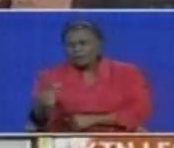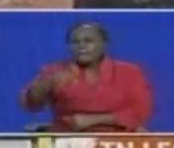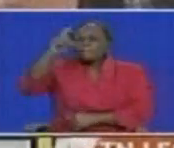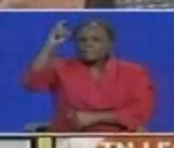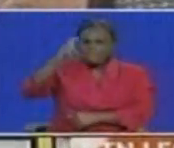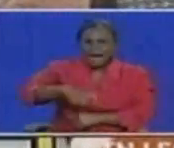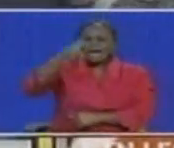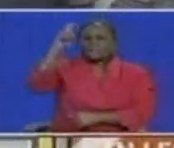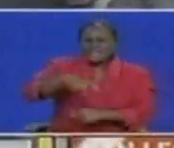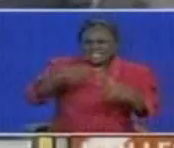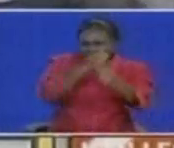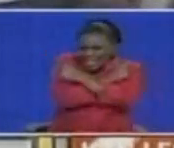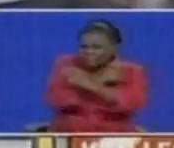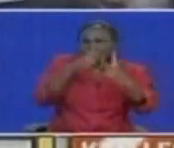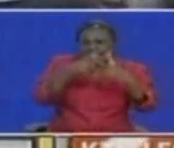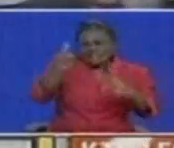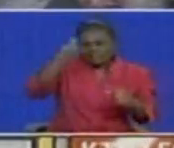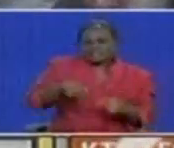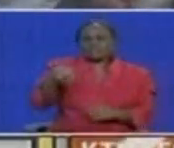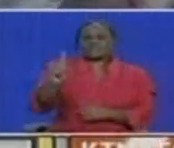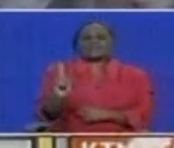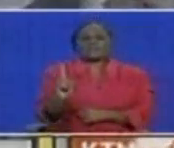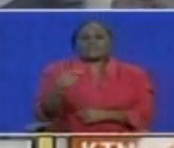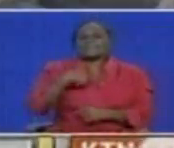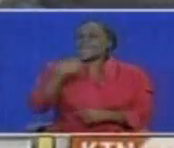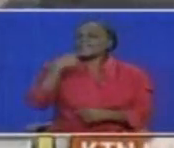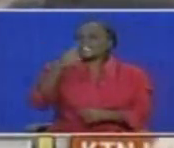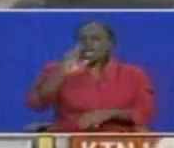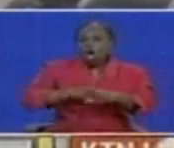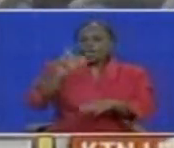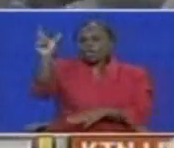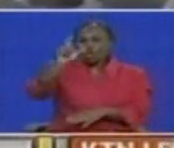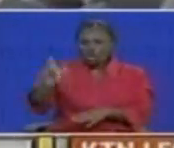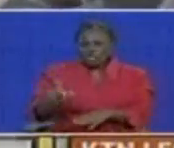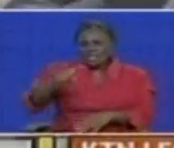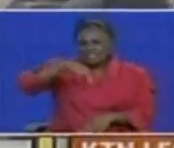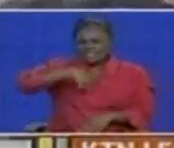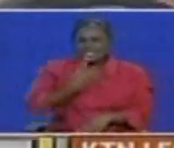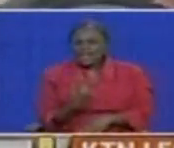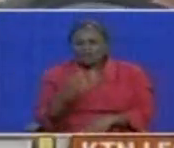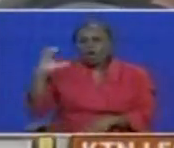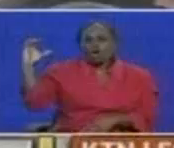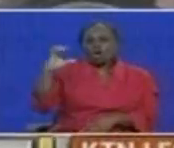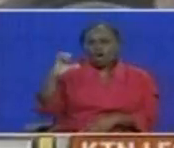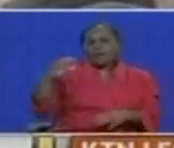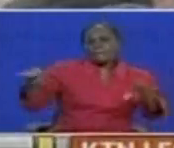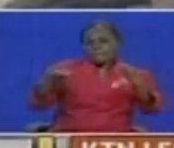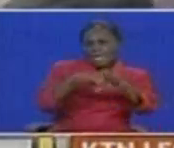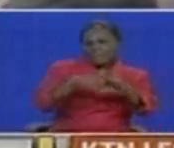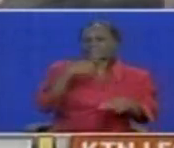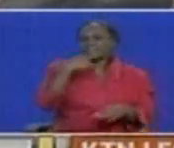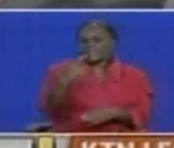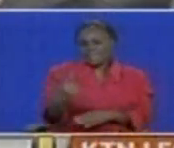love must start with you. Nataka niseme kwa niaba ya Opwani kwamba sisi wana CORD tunasema